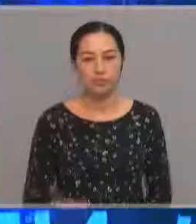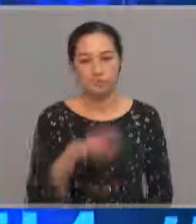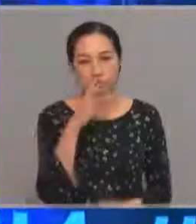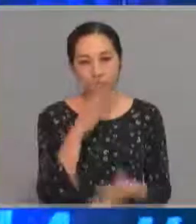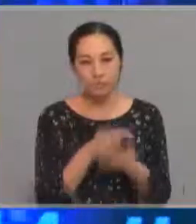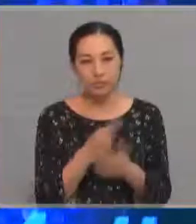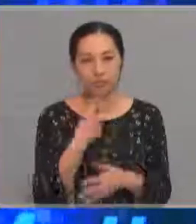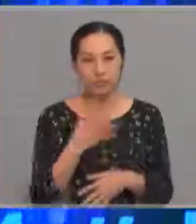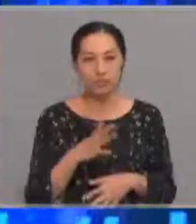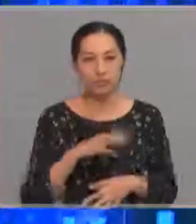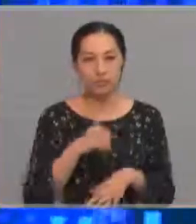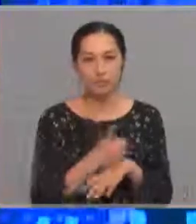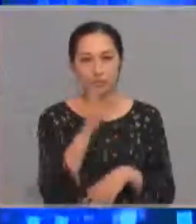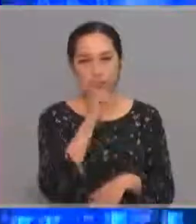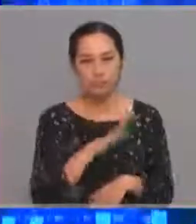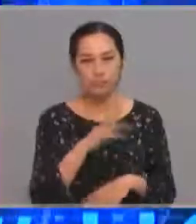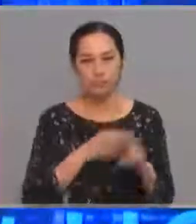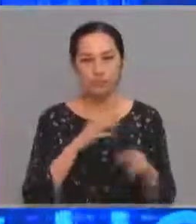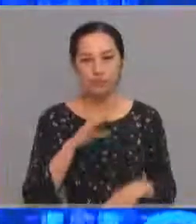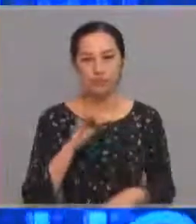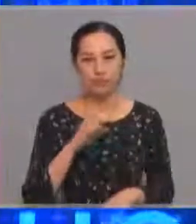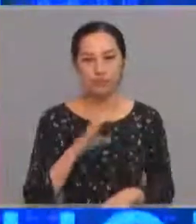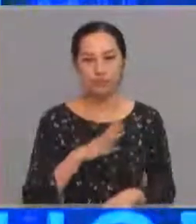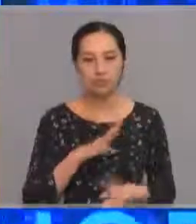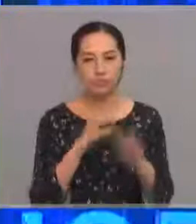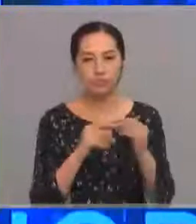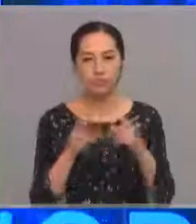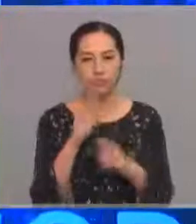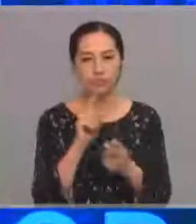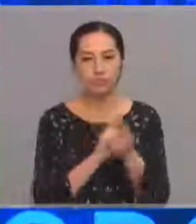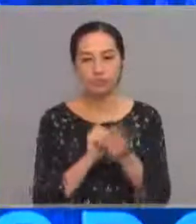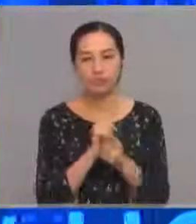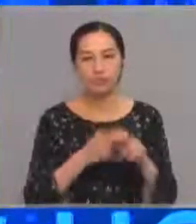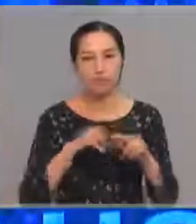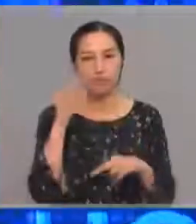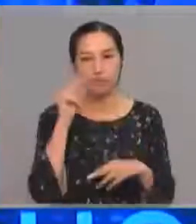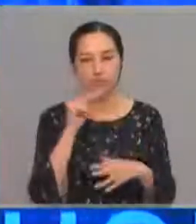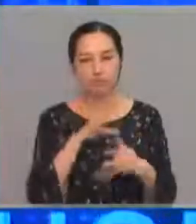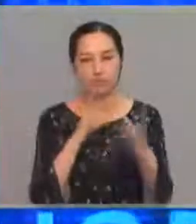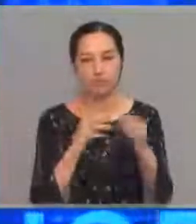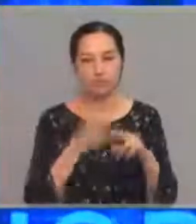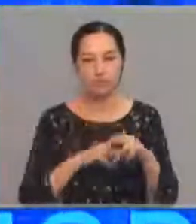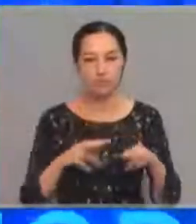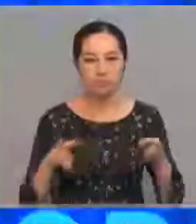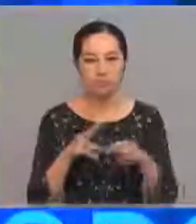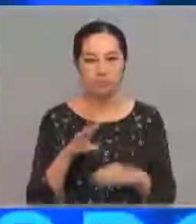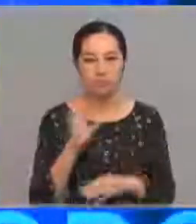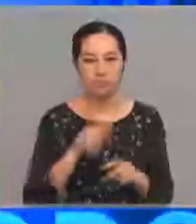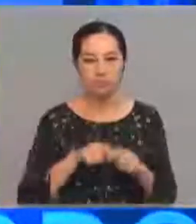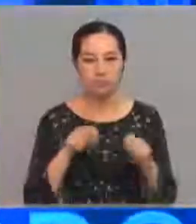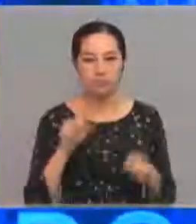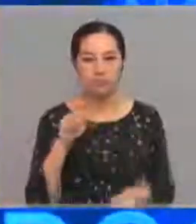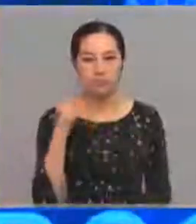В своем послании глава государства Касым-Жомарт Токаев заявил об изменении числа областей в Казахстане. Президент предложил создать